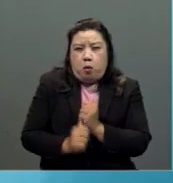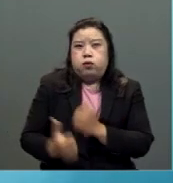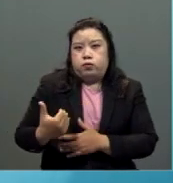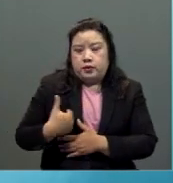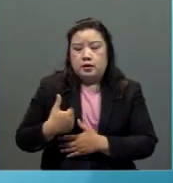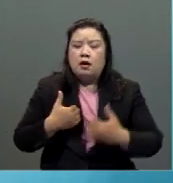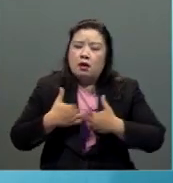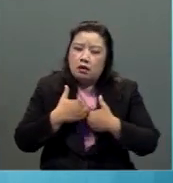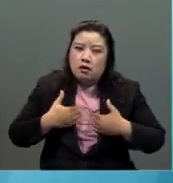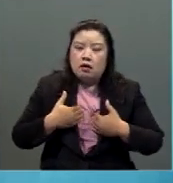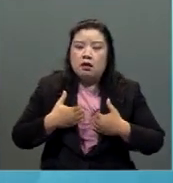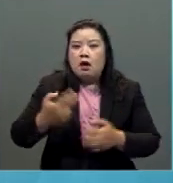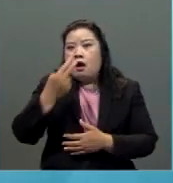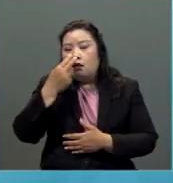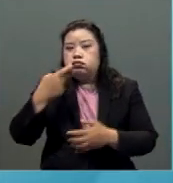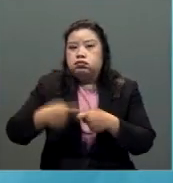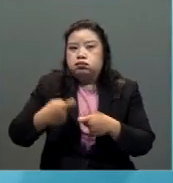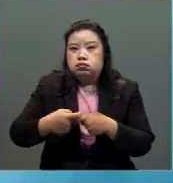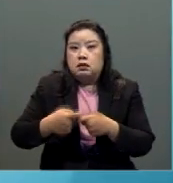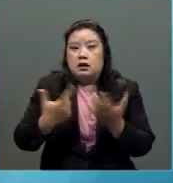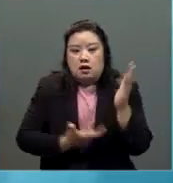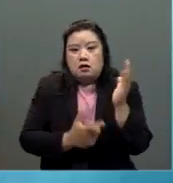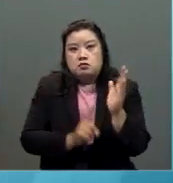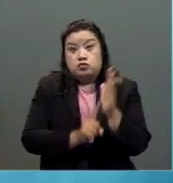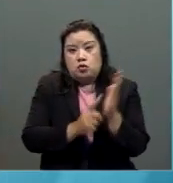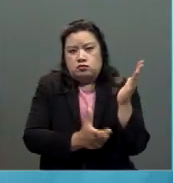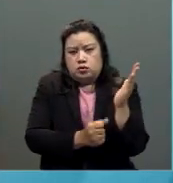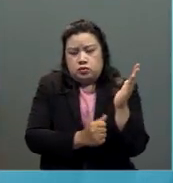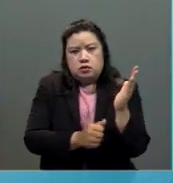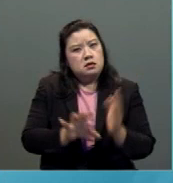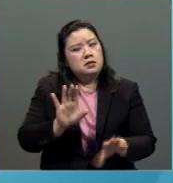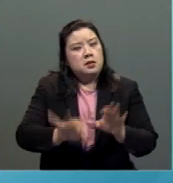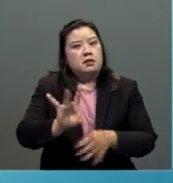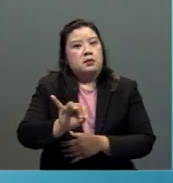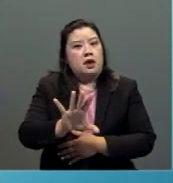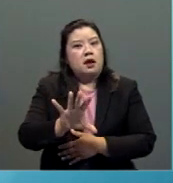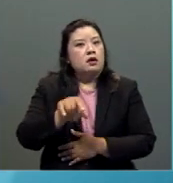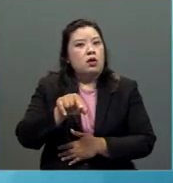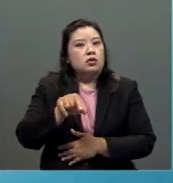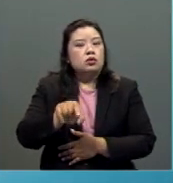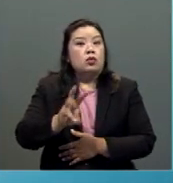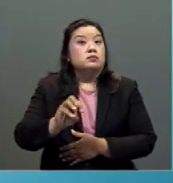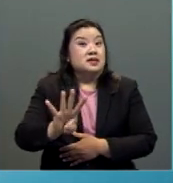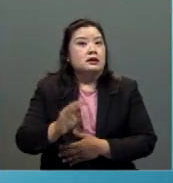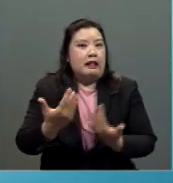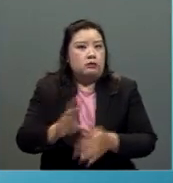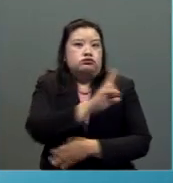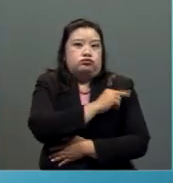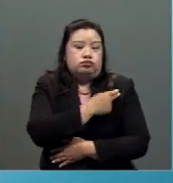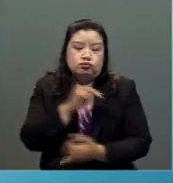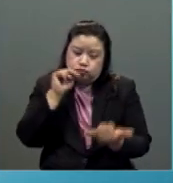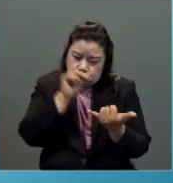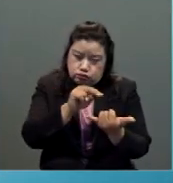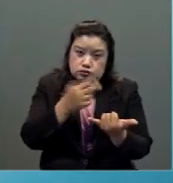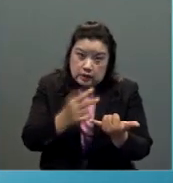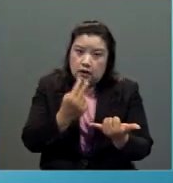ความดันโลหิตตกเหลืออยู่ประมาณสัก 85-64 นะครับมิลลิเมตรประหลอดนะครับแพทย์ได้ใส่ท่อช่วยหายใจผ